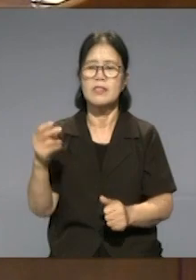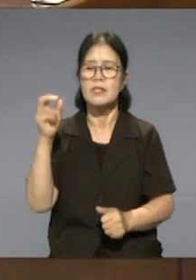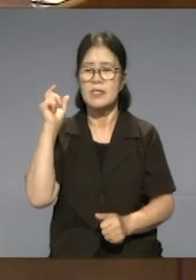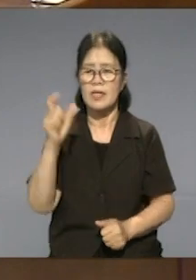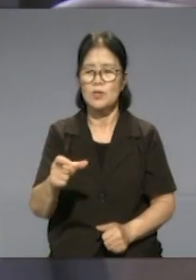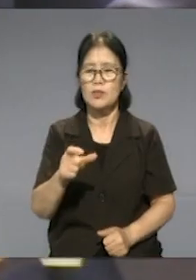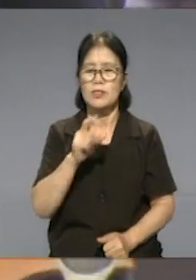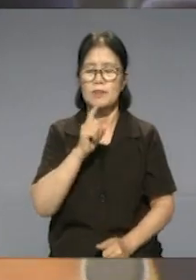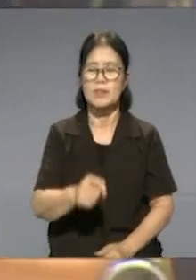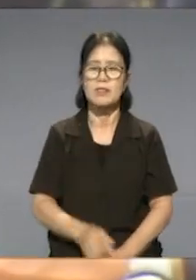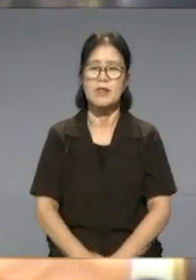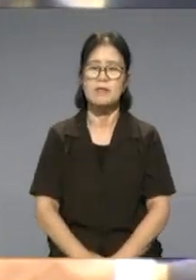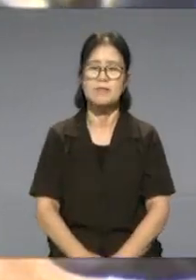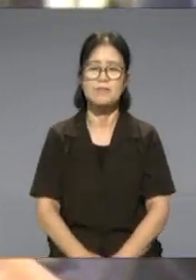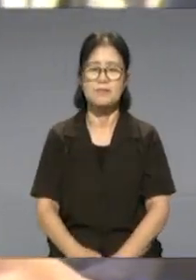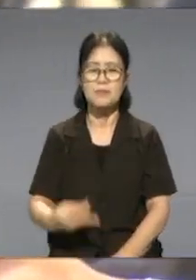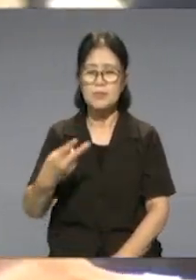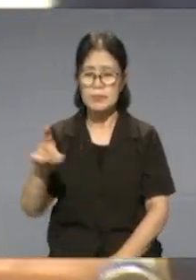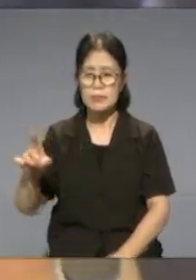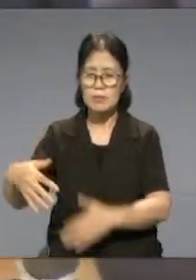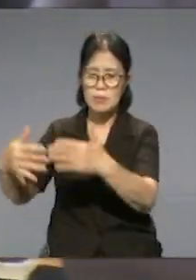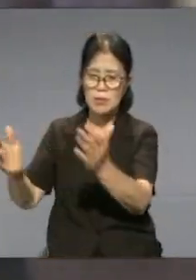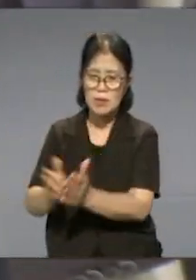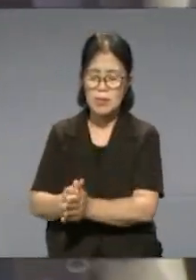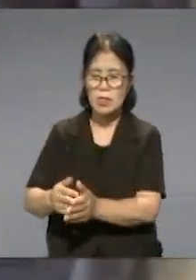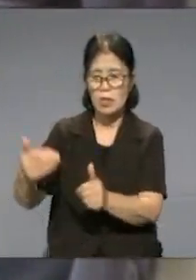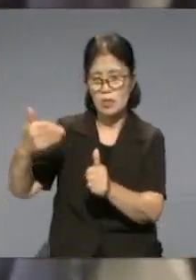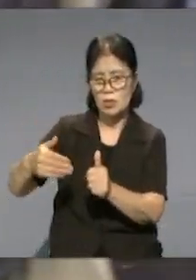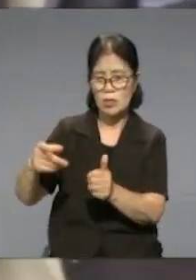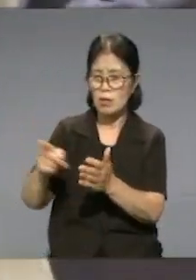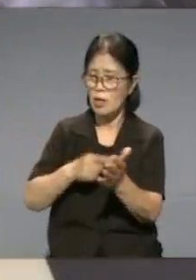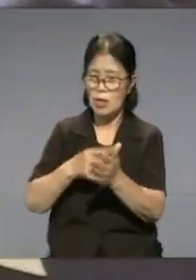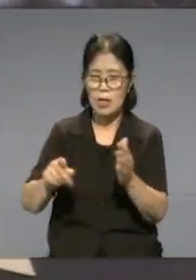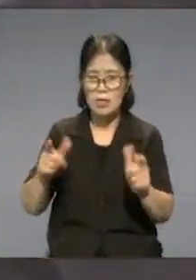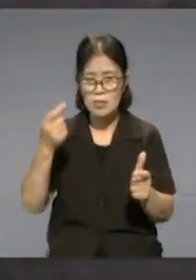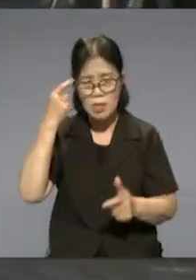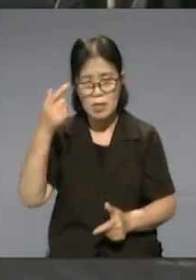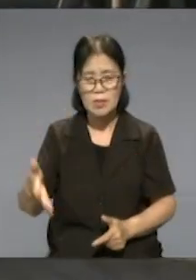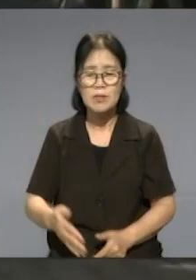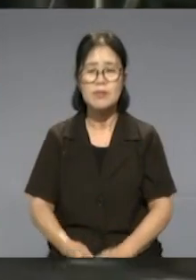전해졌습니다 대장봉일당한테 받은 돈이 첨삭될까 아닌가요